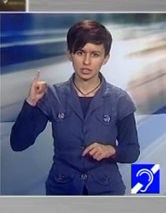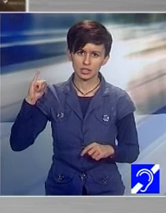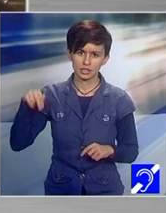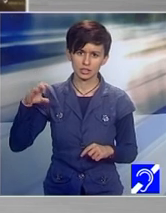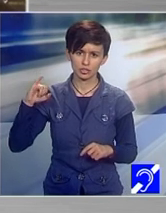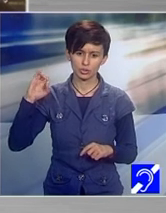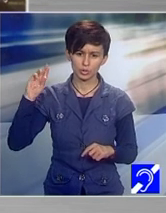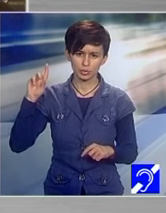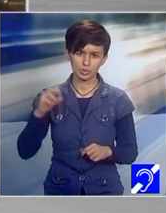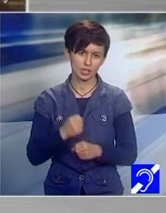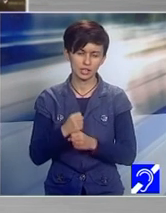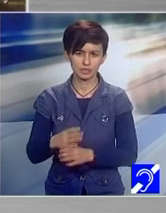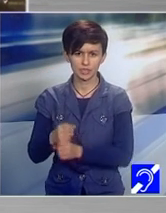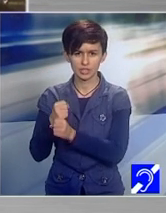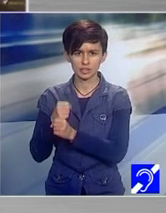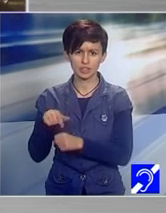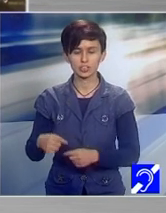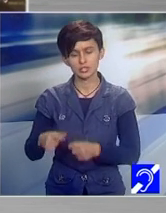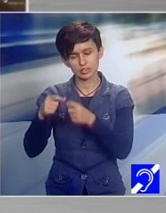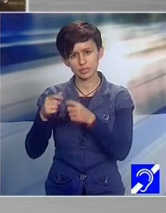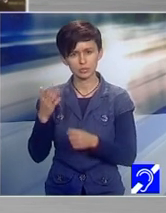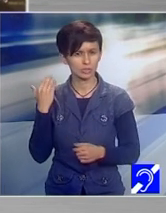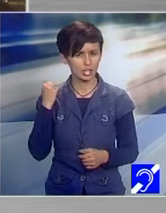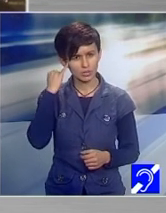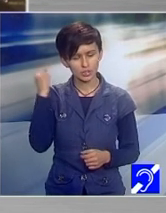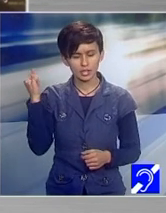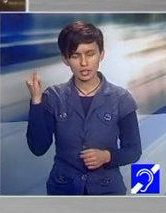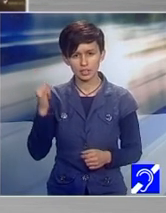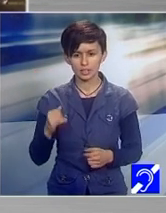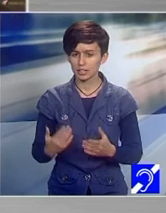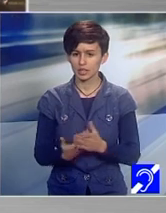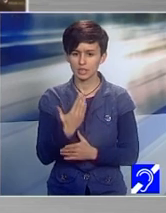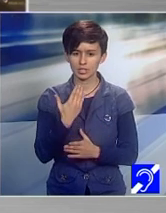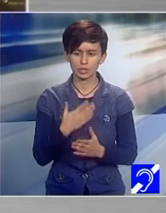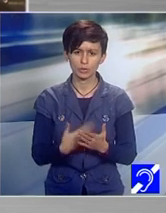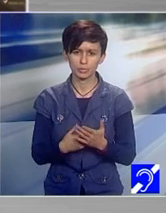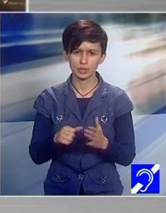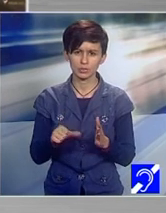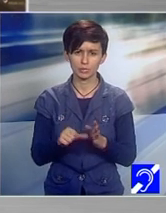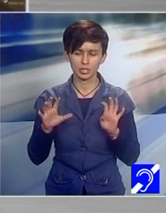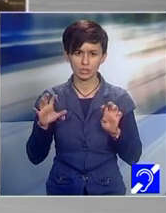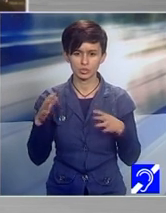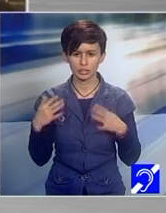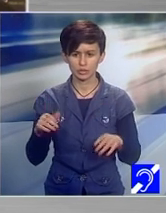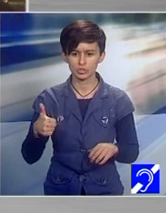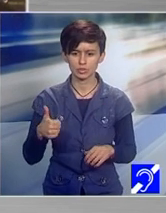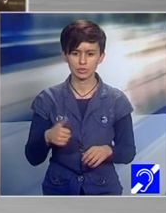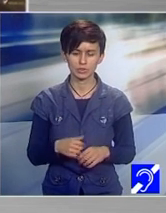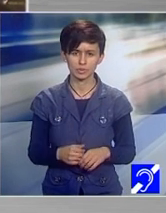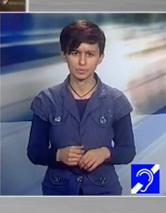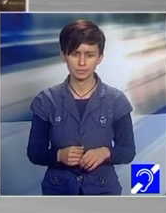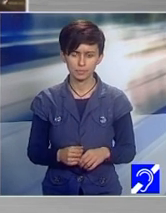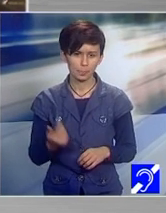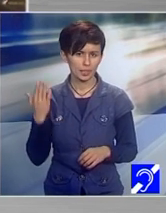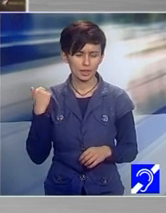Și a avut concepția revoluționară pentru anul 1991.